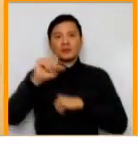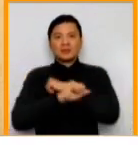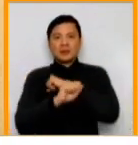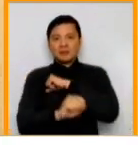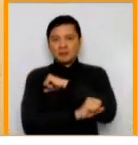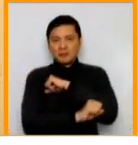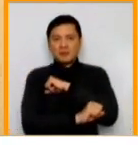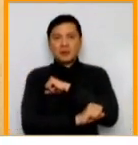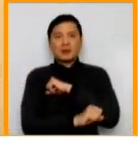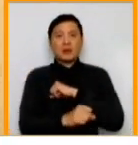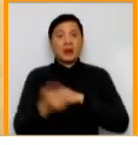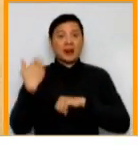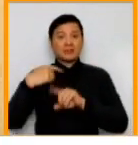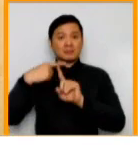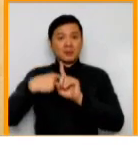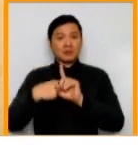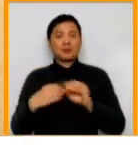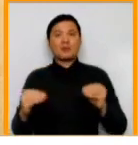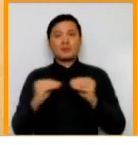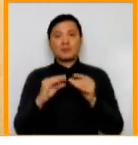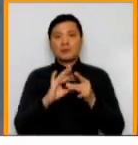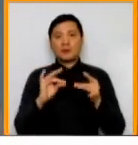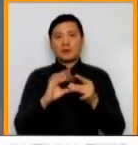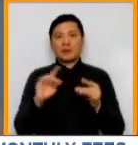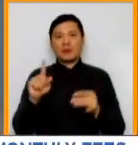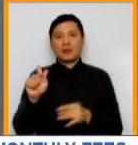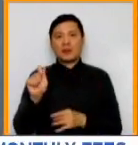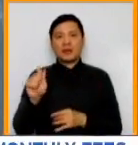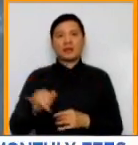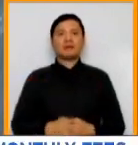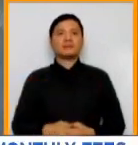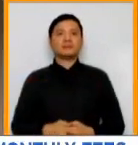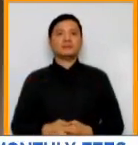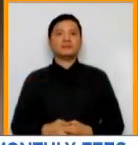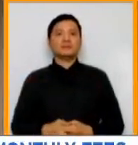buwan. May unang balita si Lay Alves.